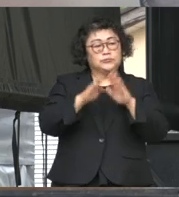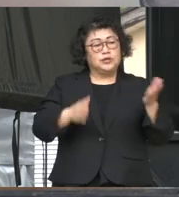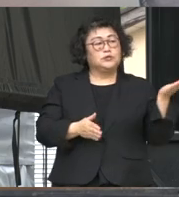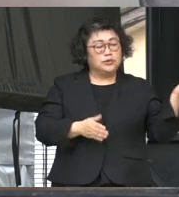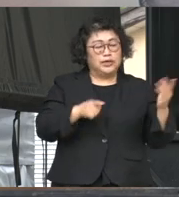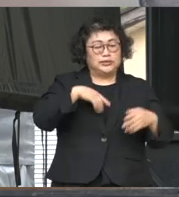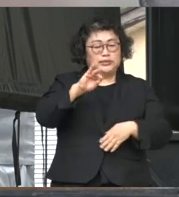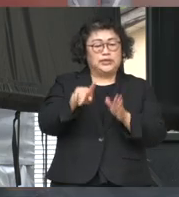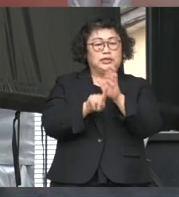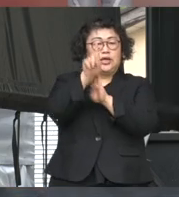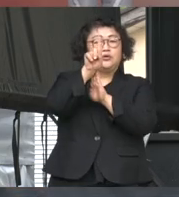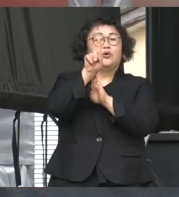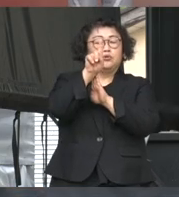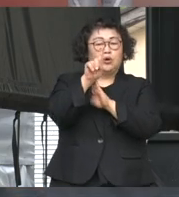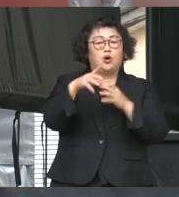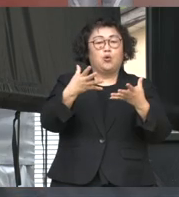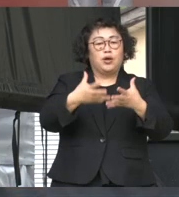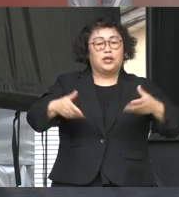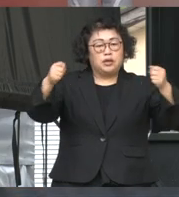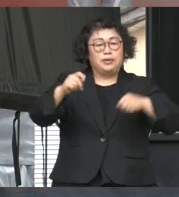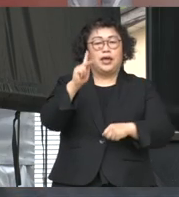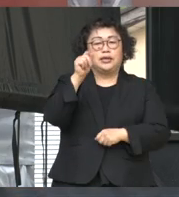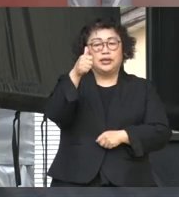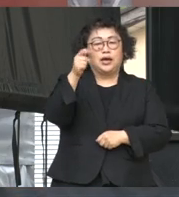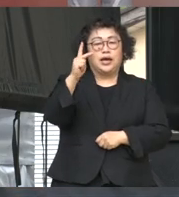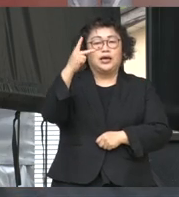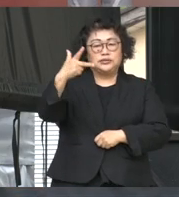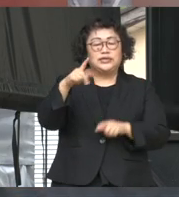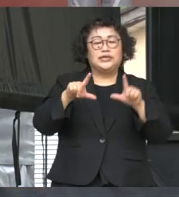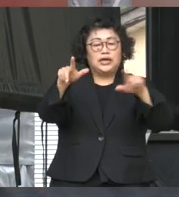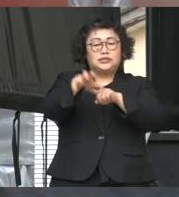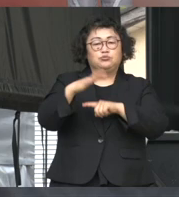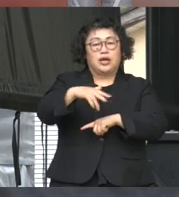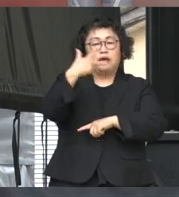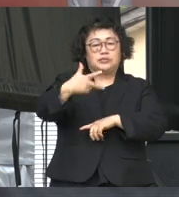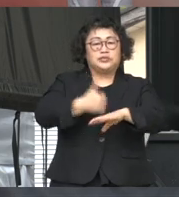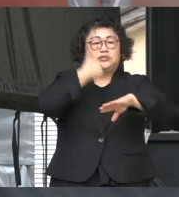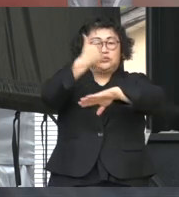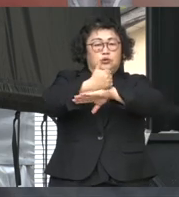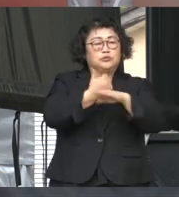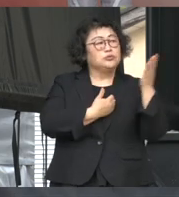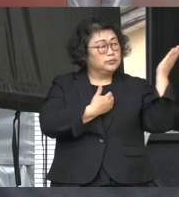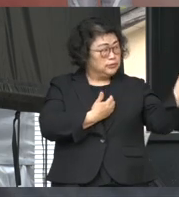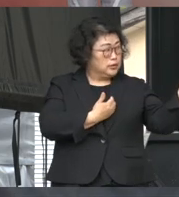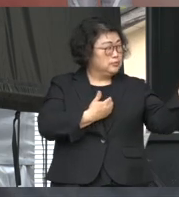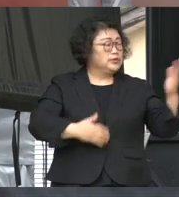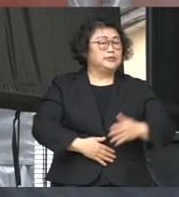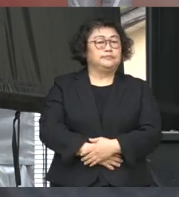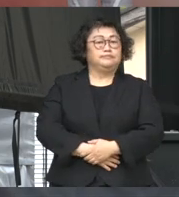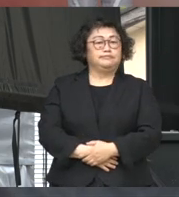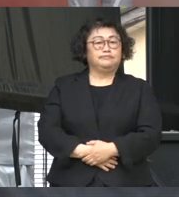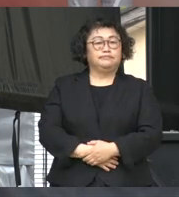自治体代表の渡辺隆東村山市長に登壇いただいております。